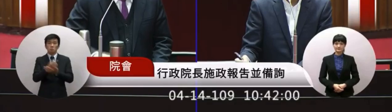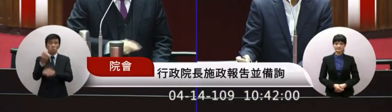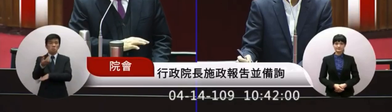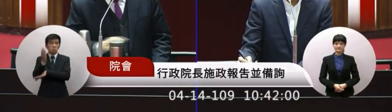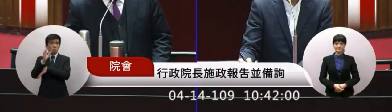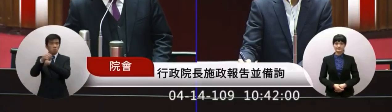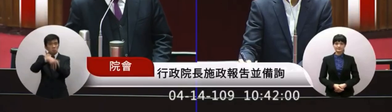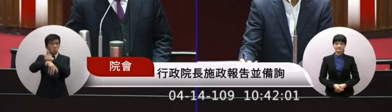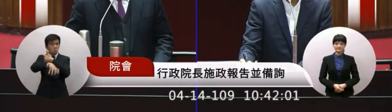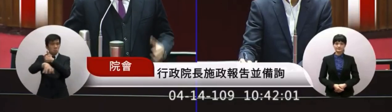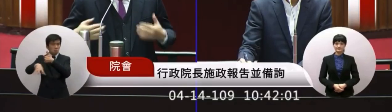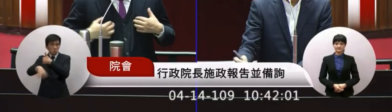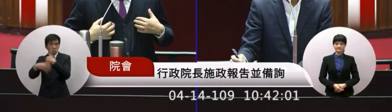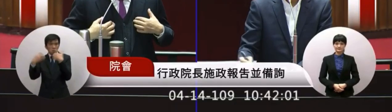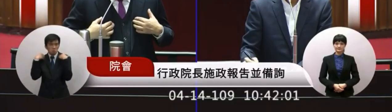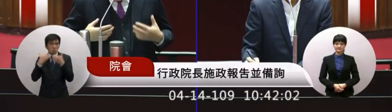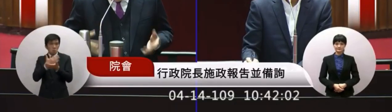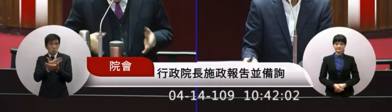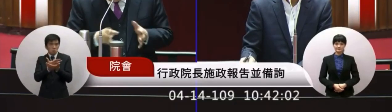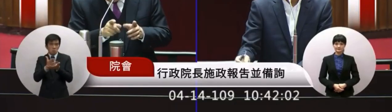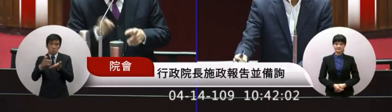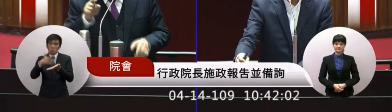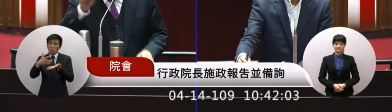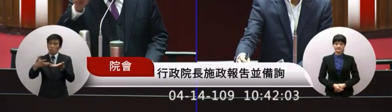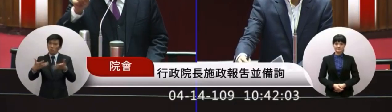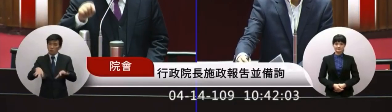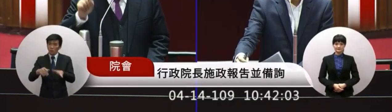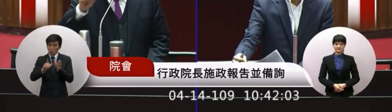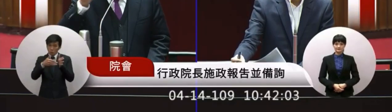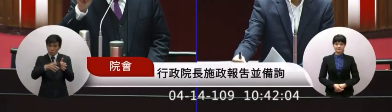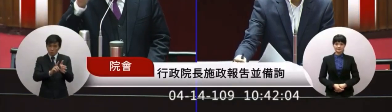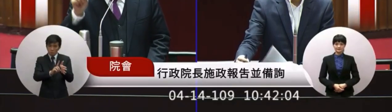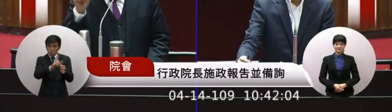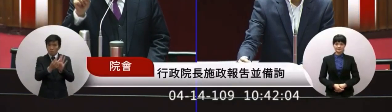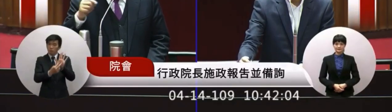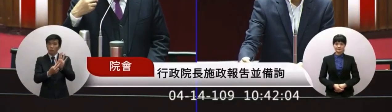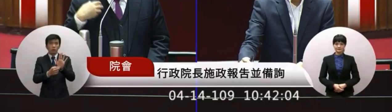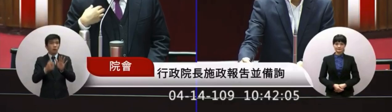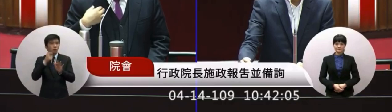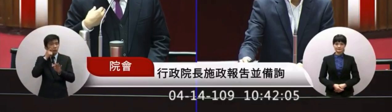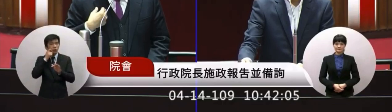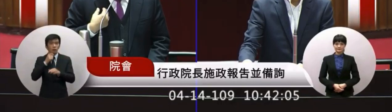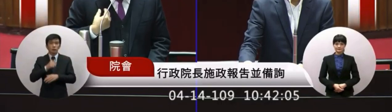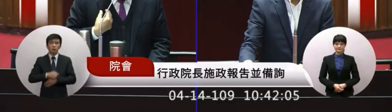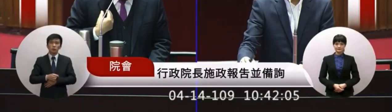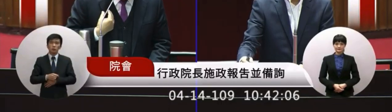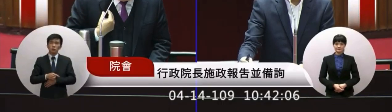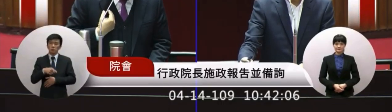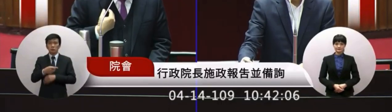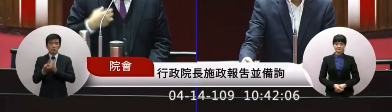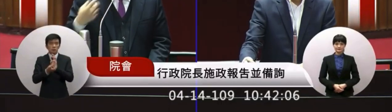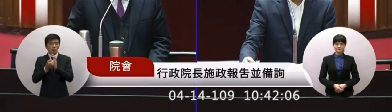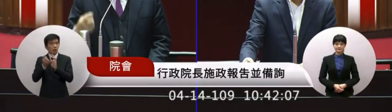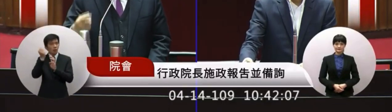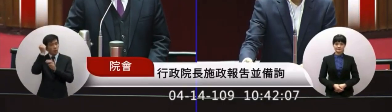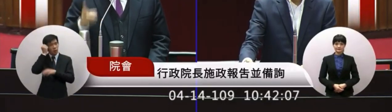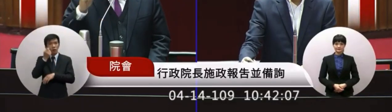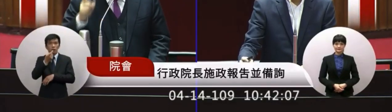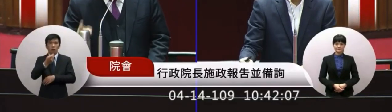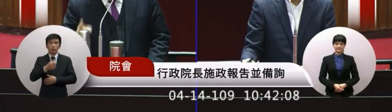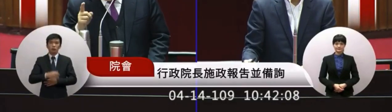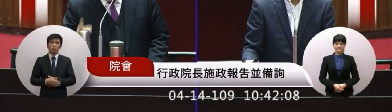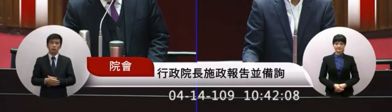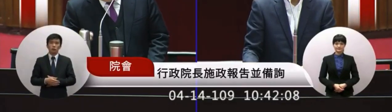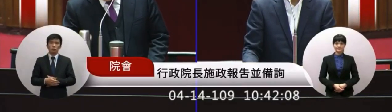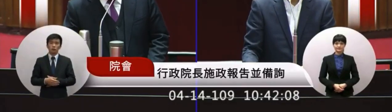的项目很多啊，我不能啊就哪一个什么条件，我没有办法记那么细。不过